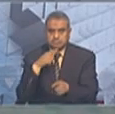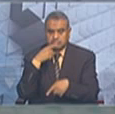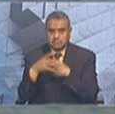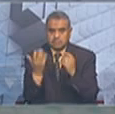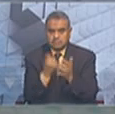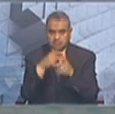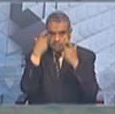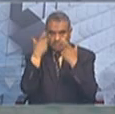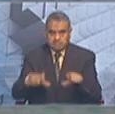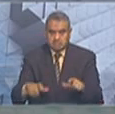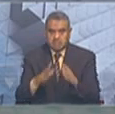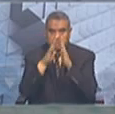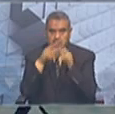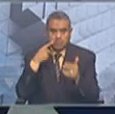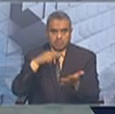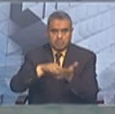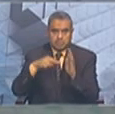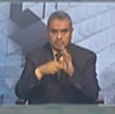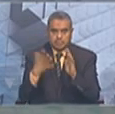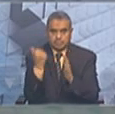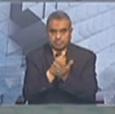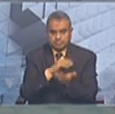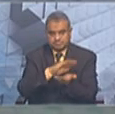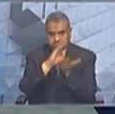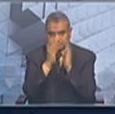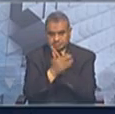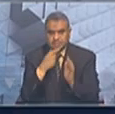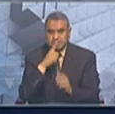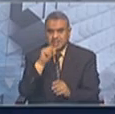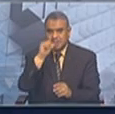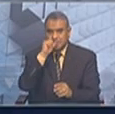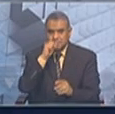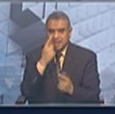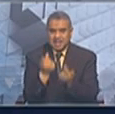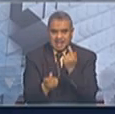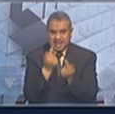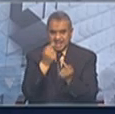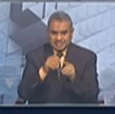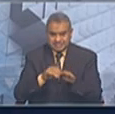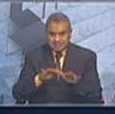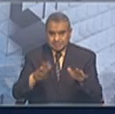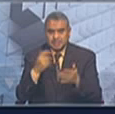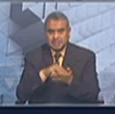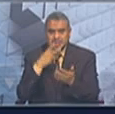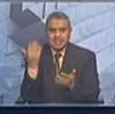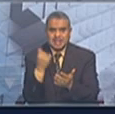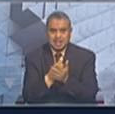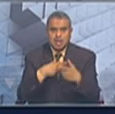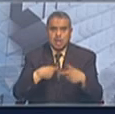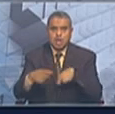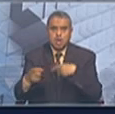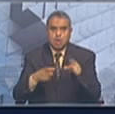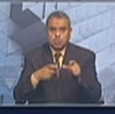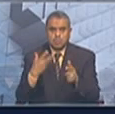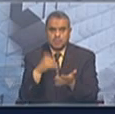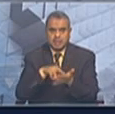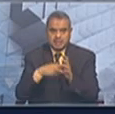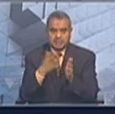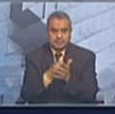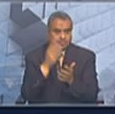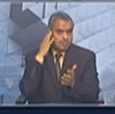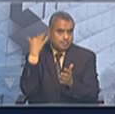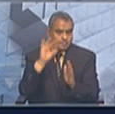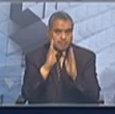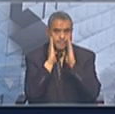تتجه الدولة المصرية بخطى سريعة نحو التحول من الري بالطرق التقليدية إلى الري الحديث والذي أصبح أحد